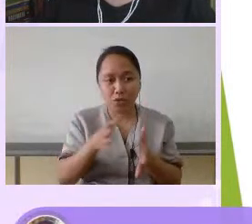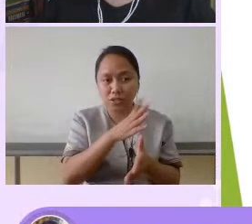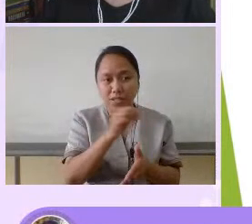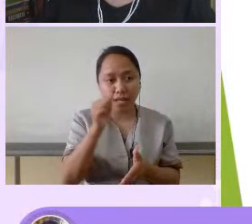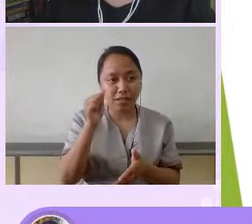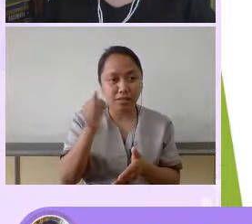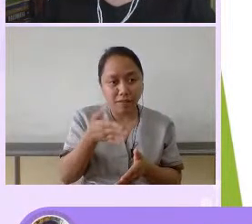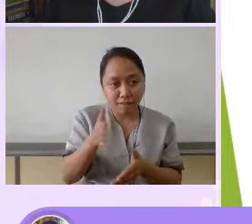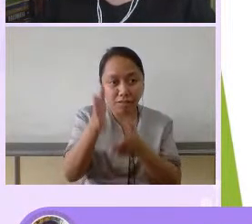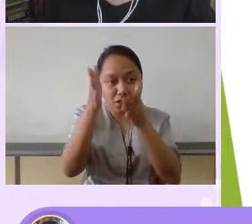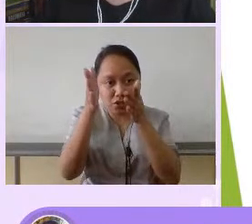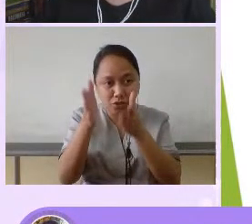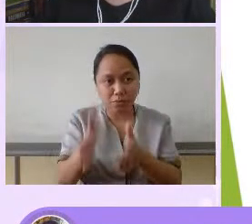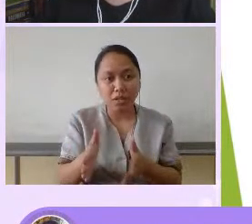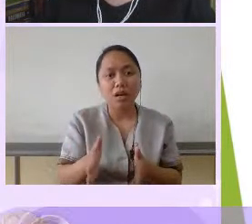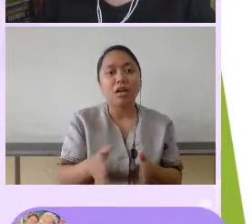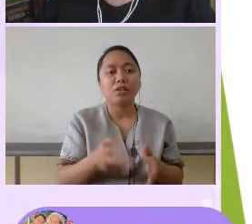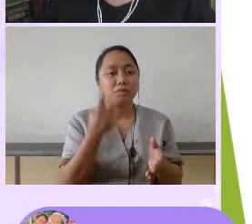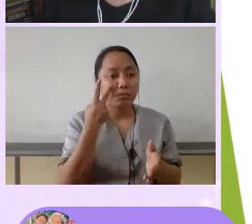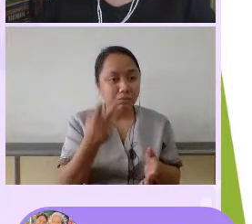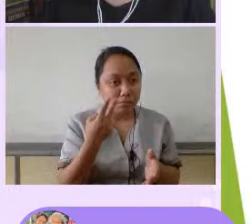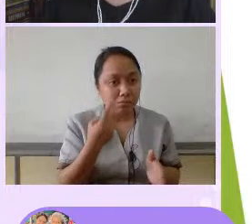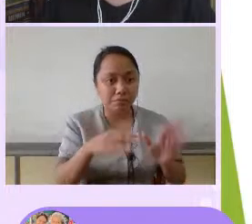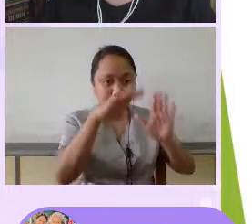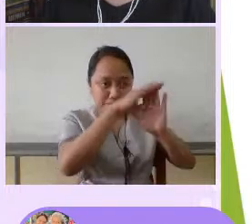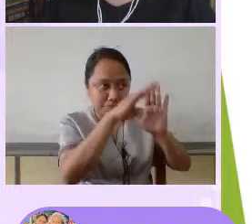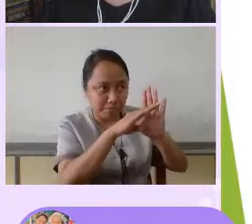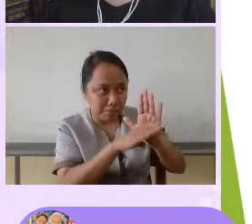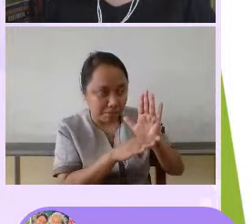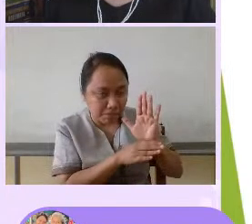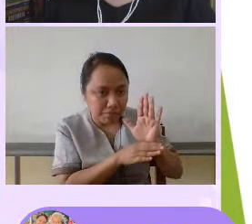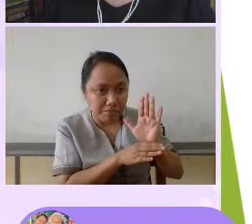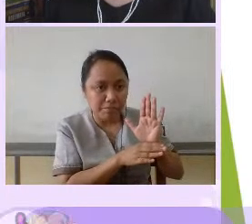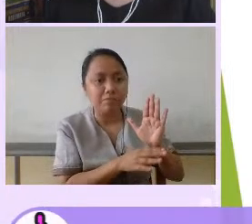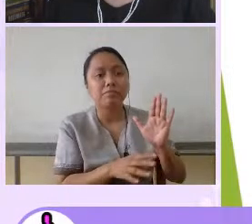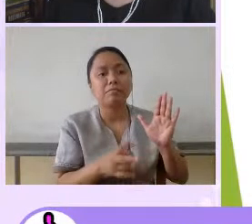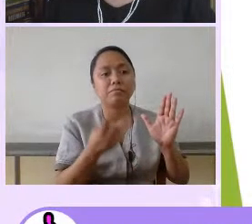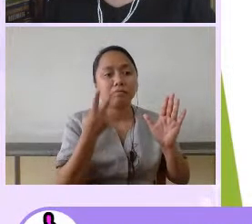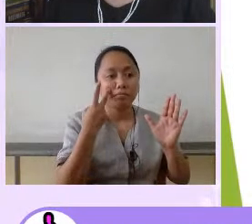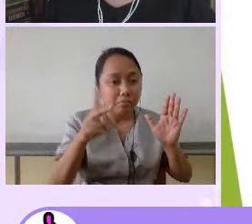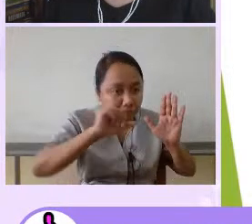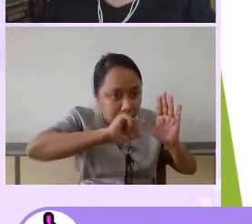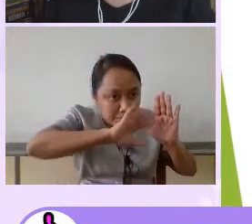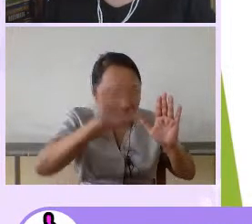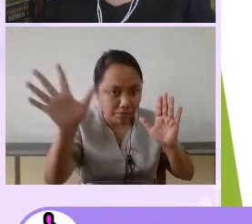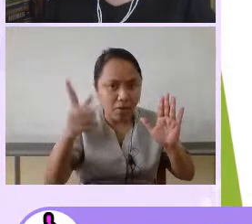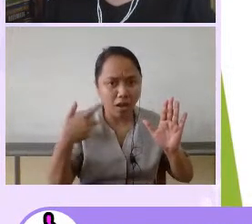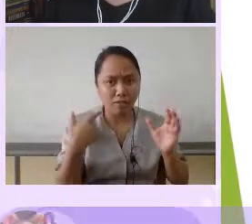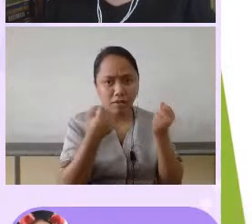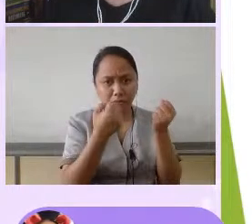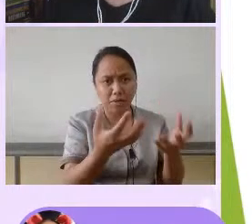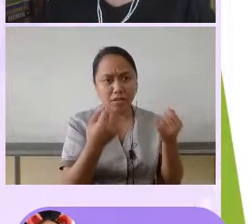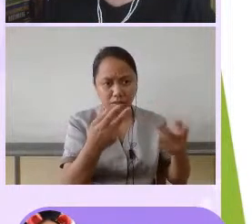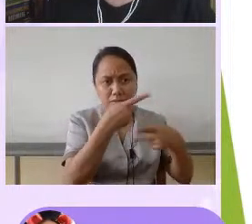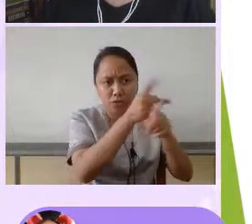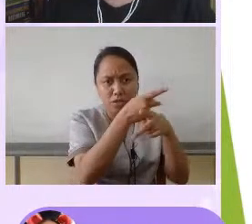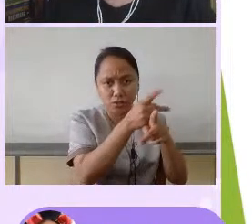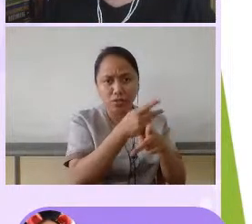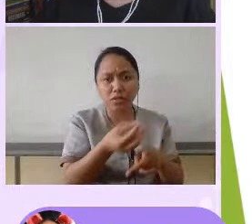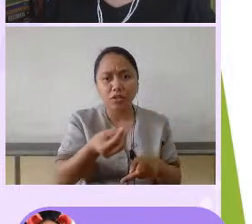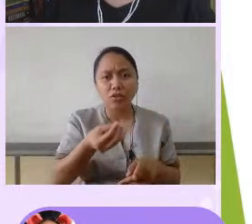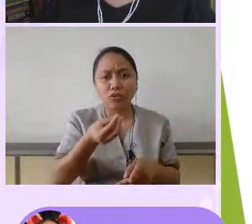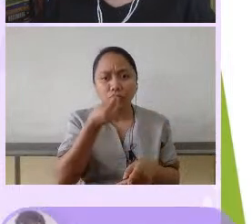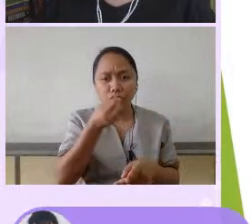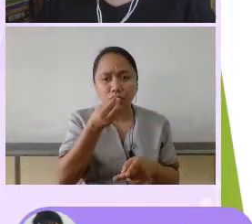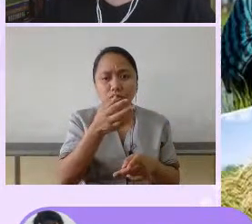ko na iisa-isahin, karamihan po dito sa goal 2 ay mga production support services. So, tingnan po natin ang